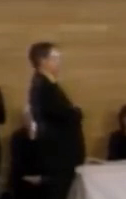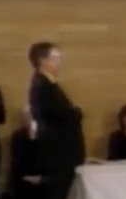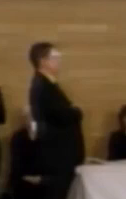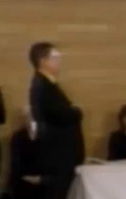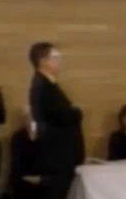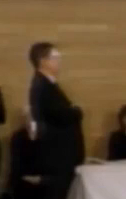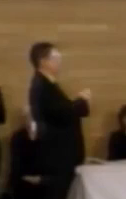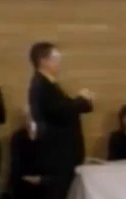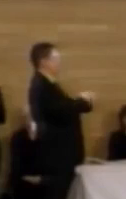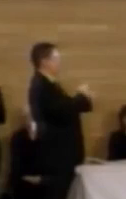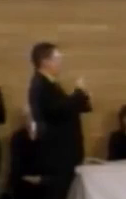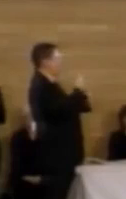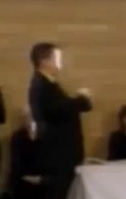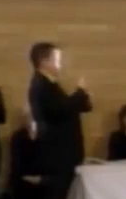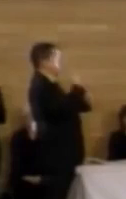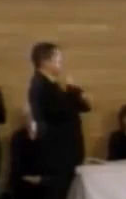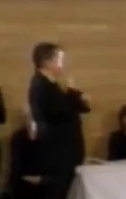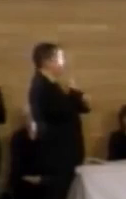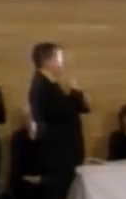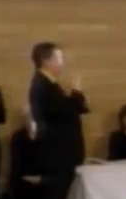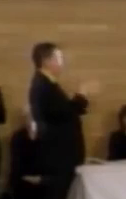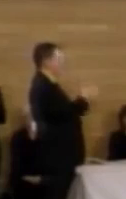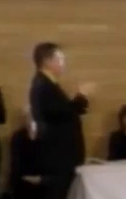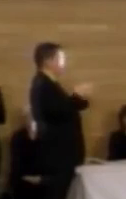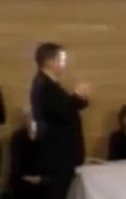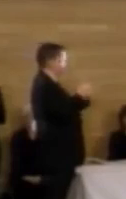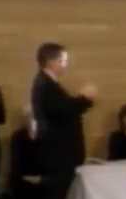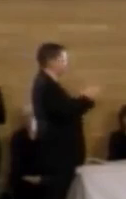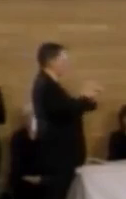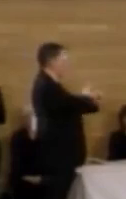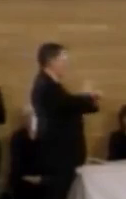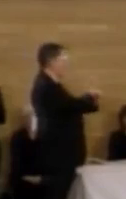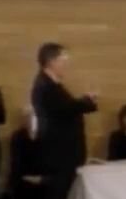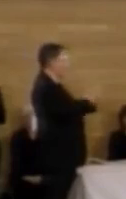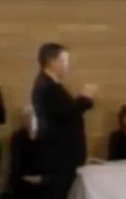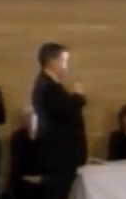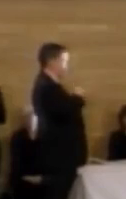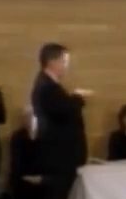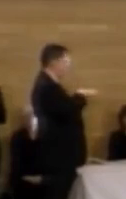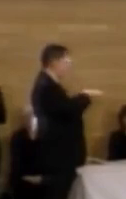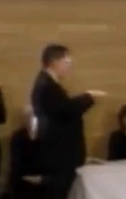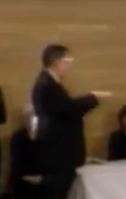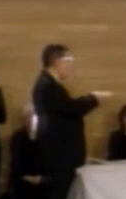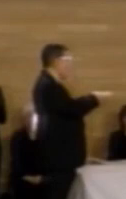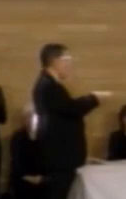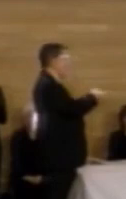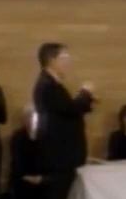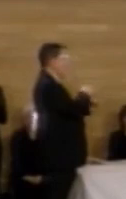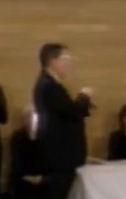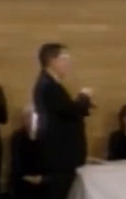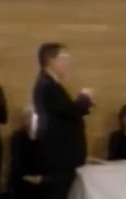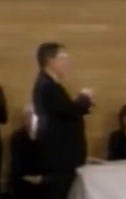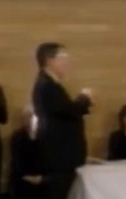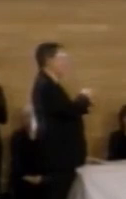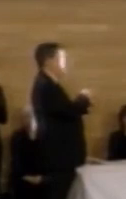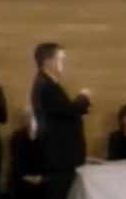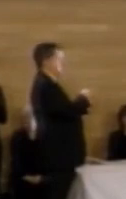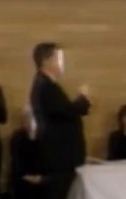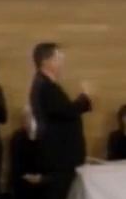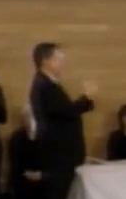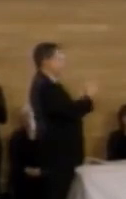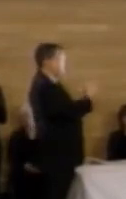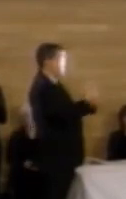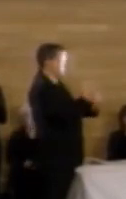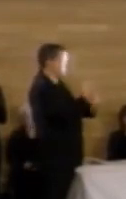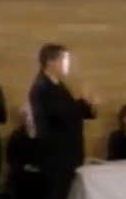一昨年から続く新型コロナウイルス感染症の広がりは、人の流れや消費活動に影響を及